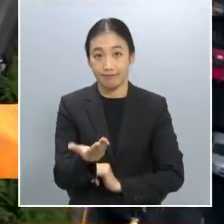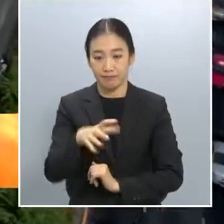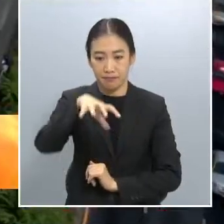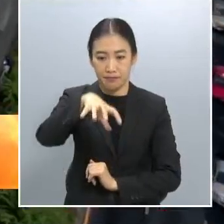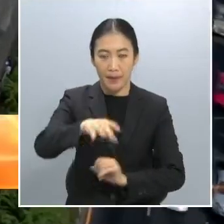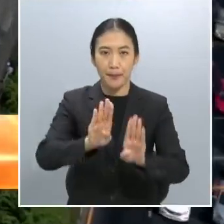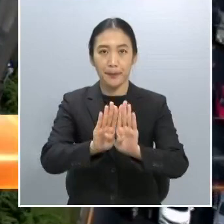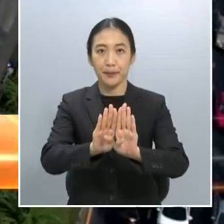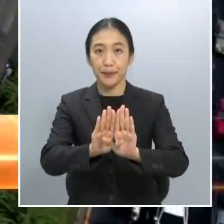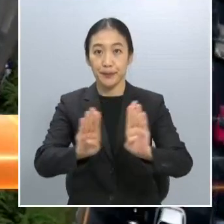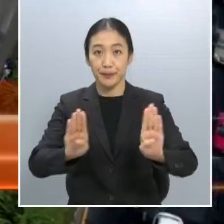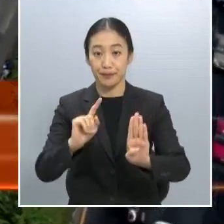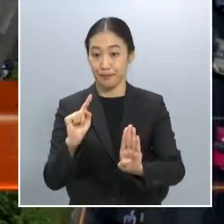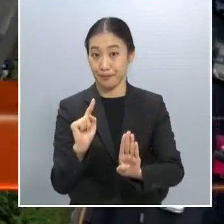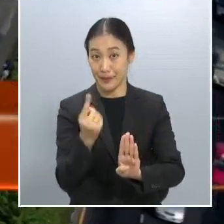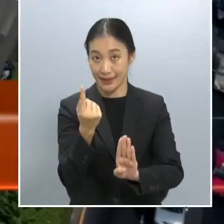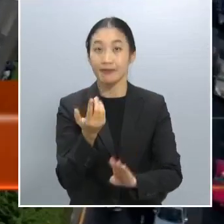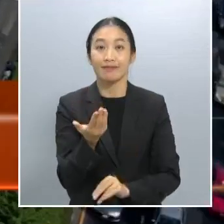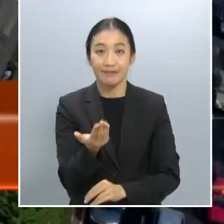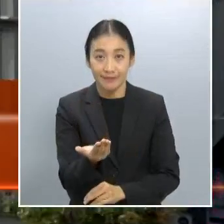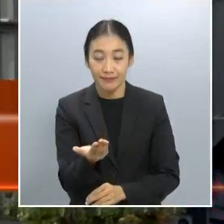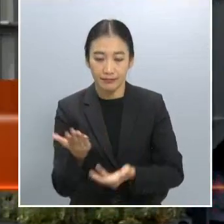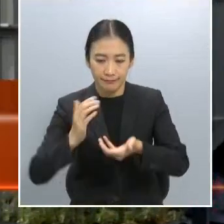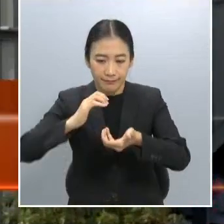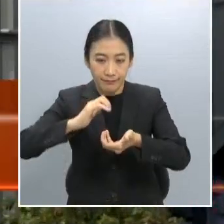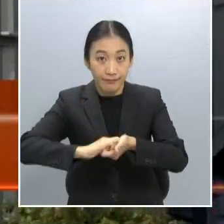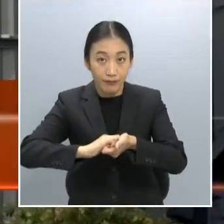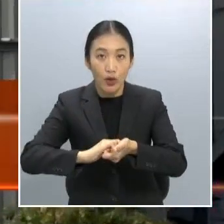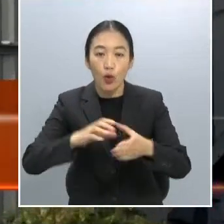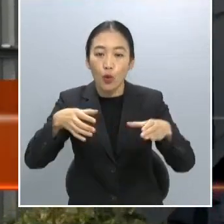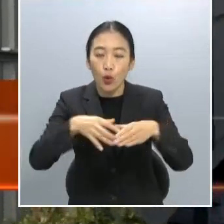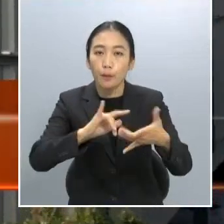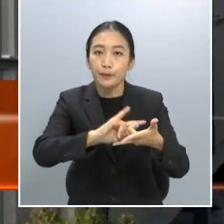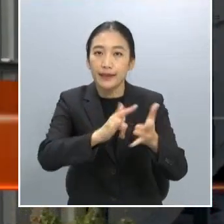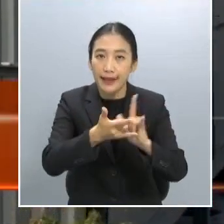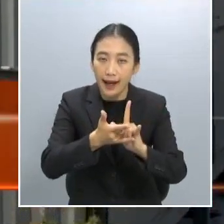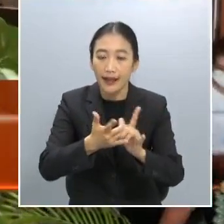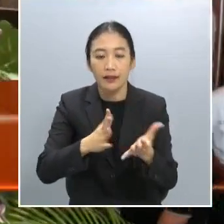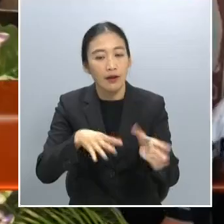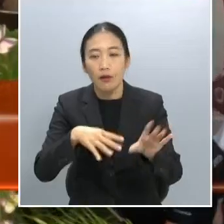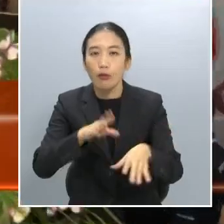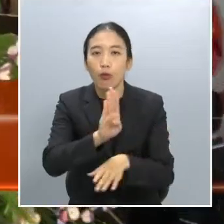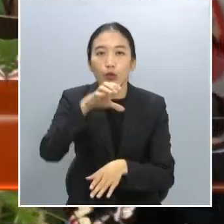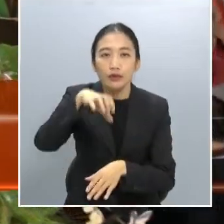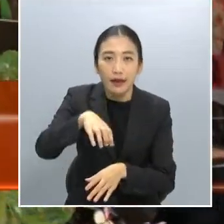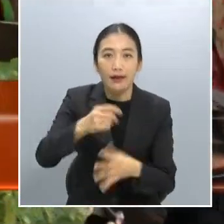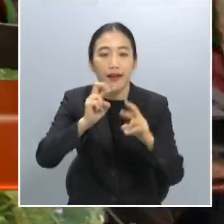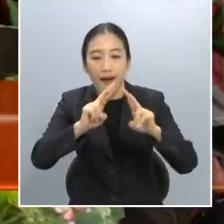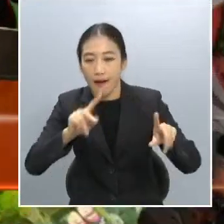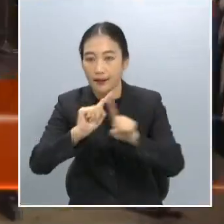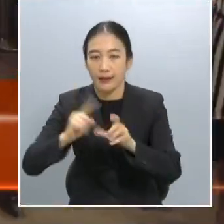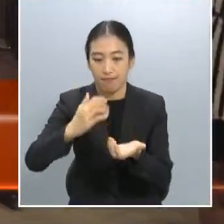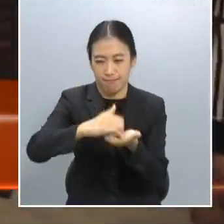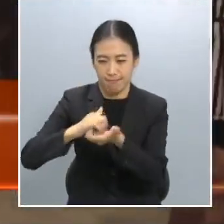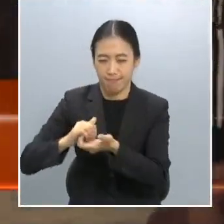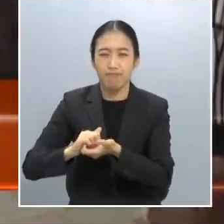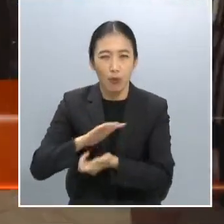อย่างเต็มรูปแบบค่ะโดยพนึกกำลังร่มกันกกลุม Central และพนธมิชั้นนำกวา 300 แบรนดดังยกระดับกรงเท